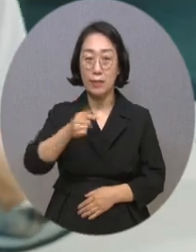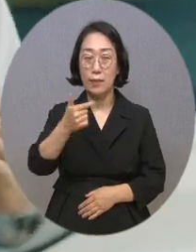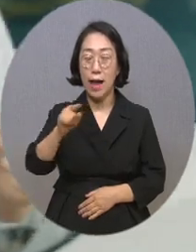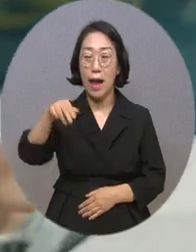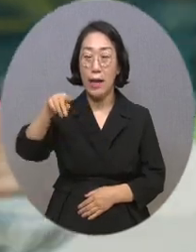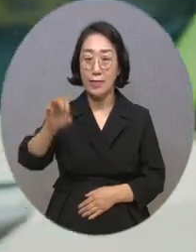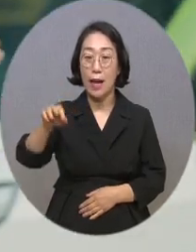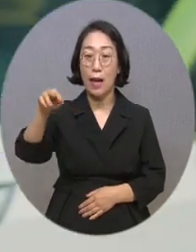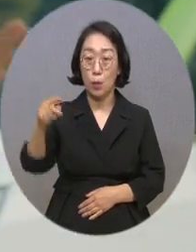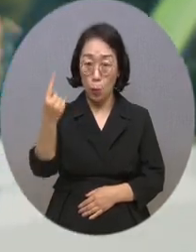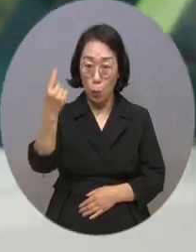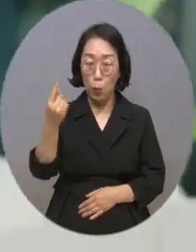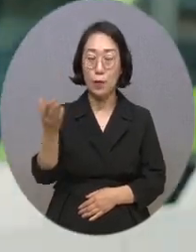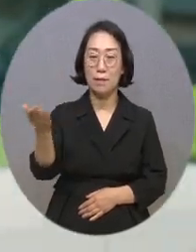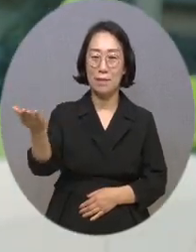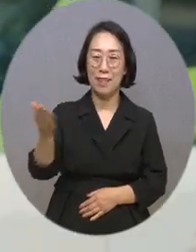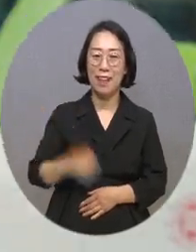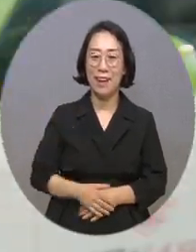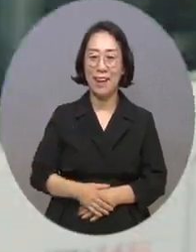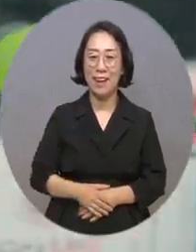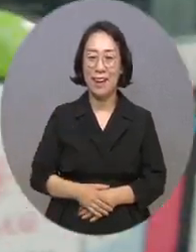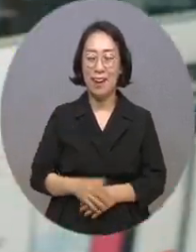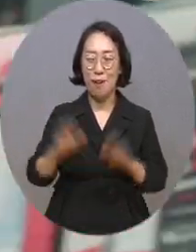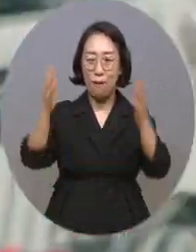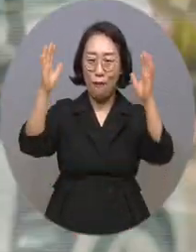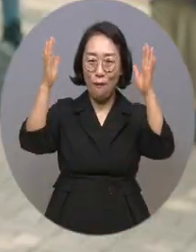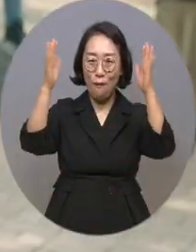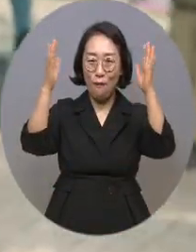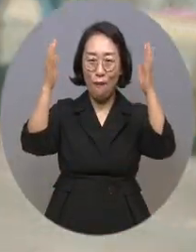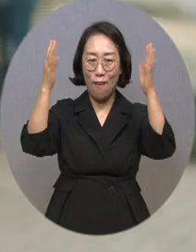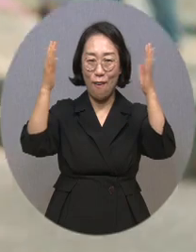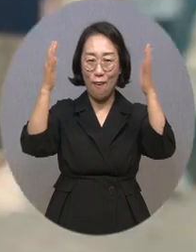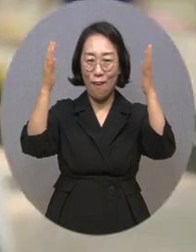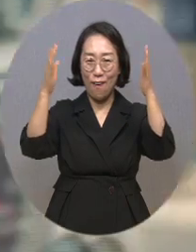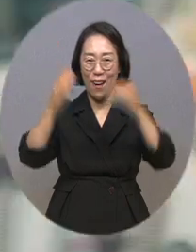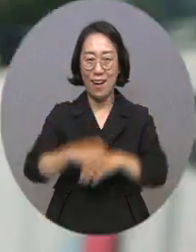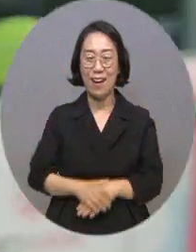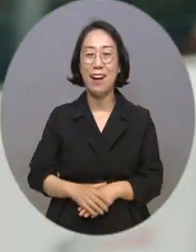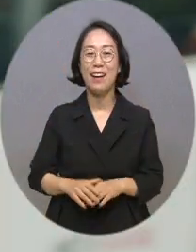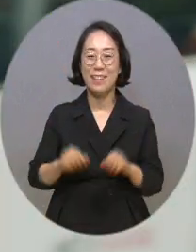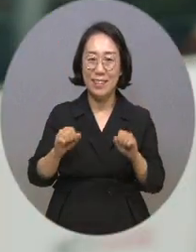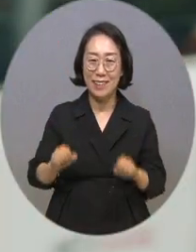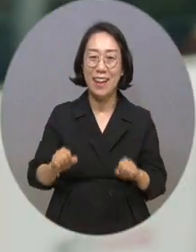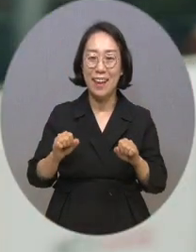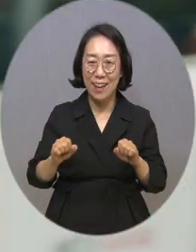씨입니다. 어디 있어? 저기 계시네요. 자, 선생님. 아, 선생님. 안녕하세요. 반갑습니다.